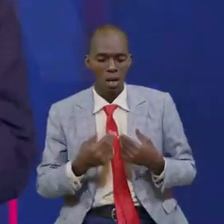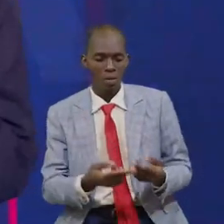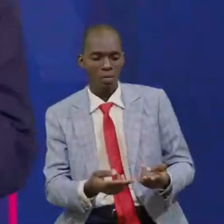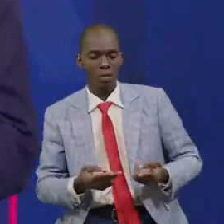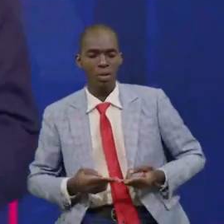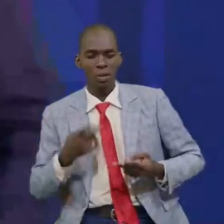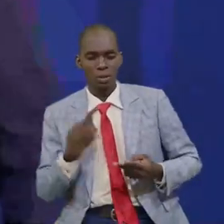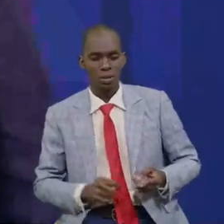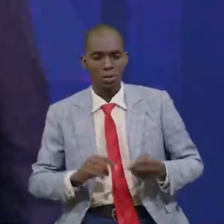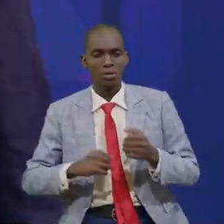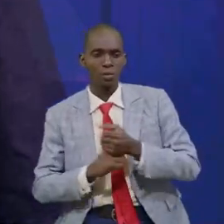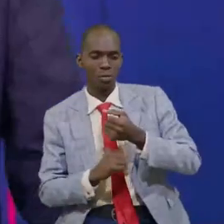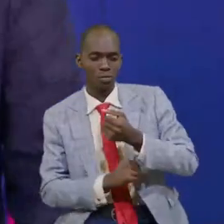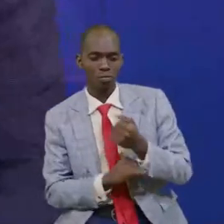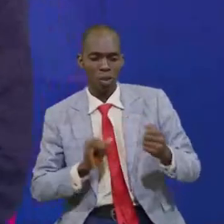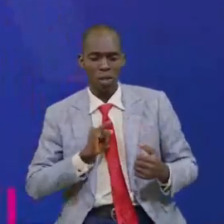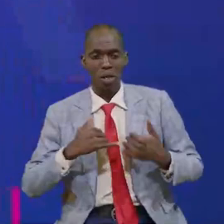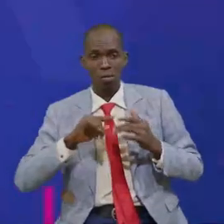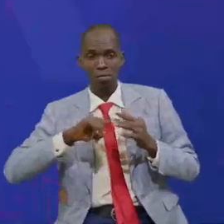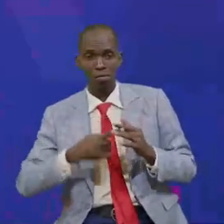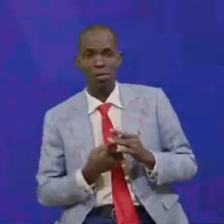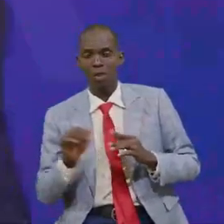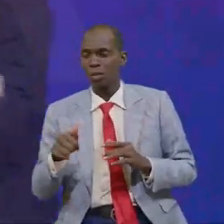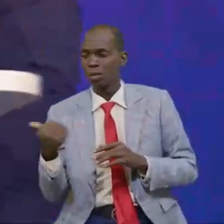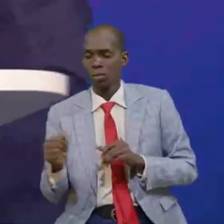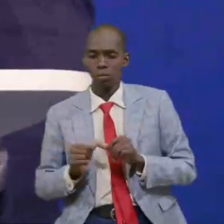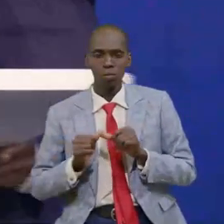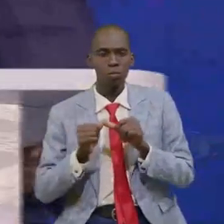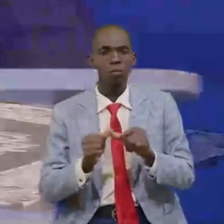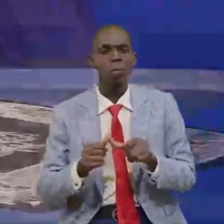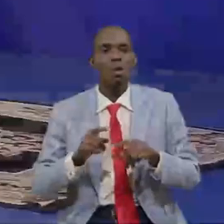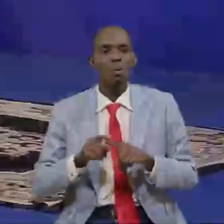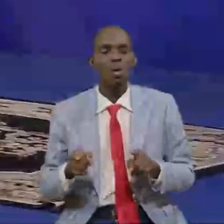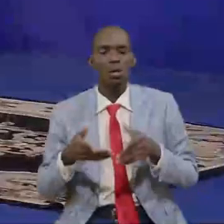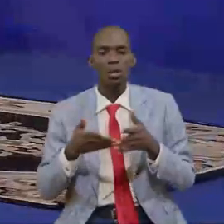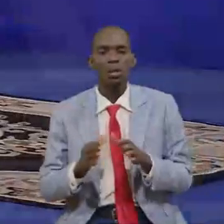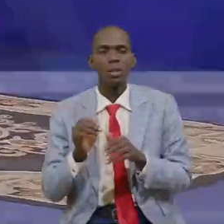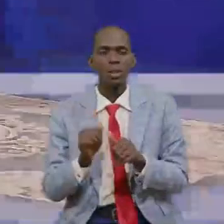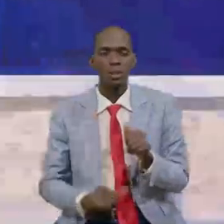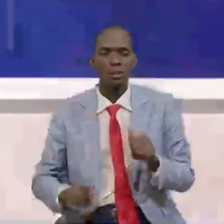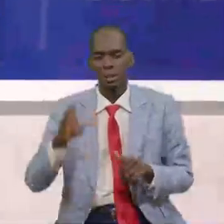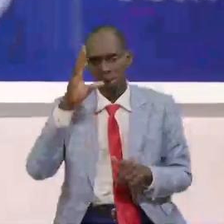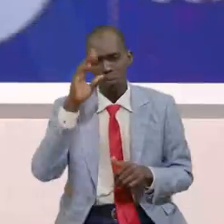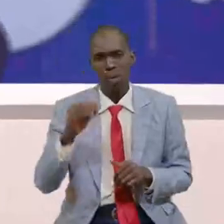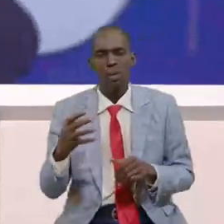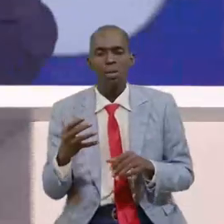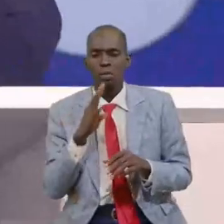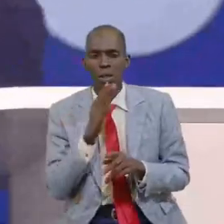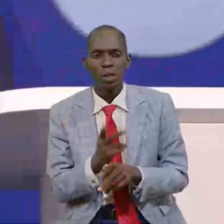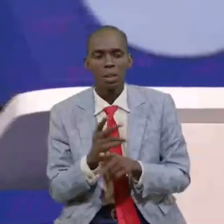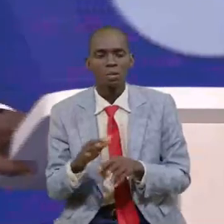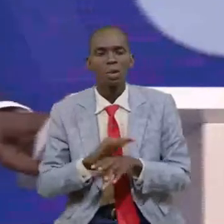et un autre bâti dessus, mais que chacun prenne garde à la manière dont il